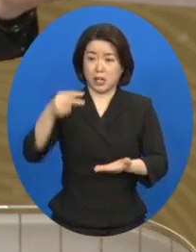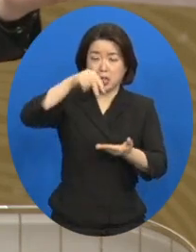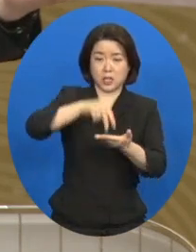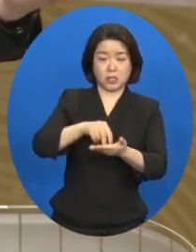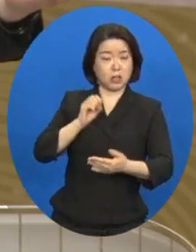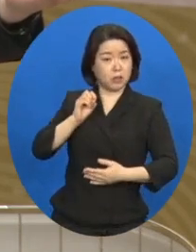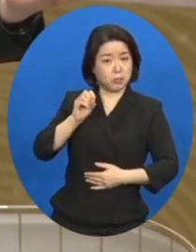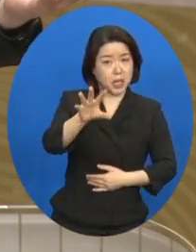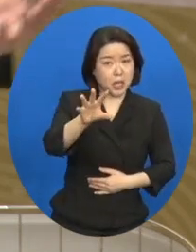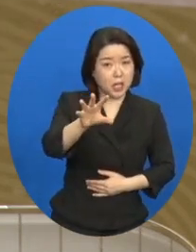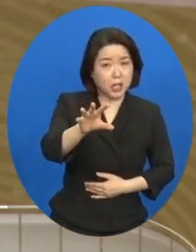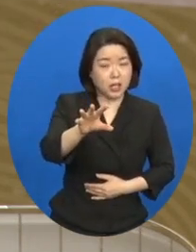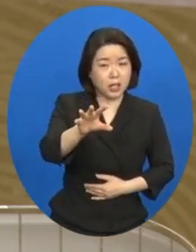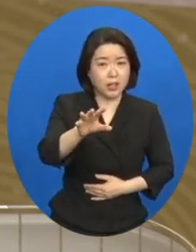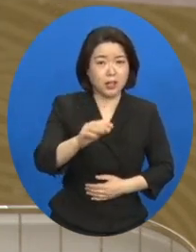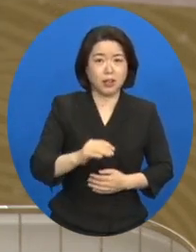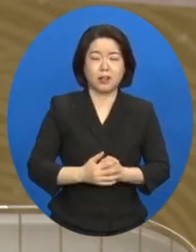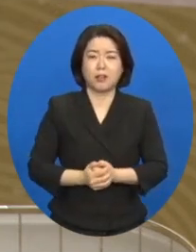빛을 발하라니요.